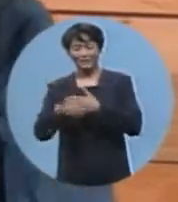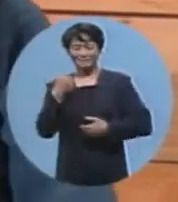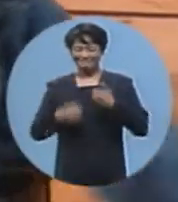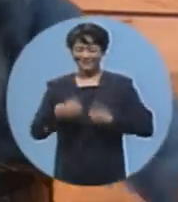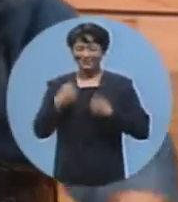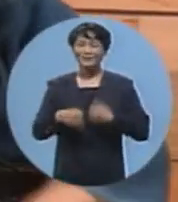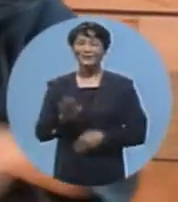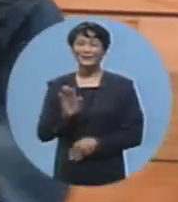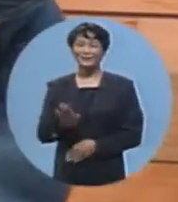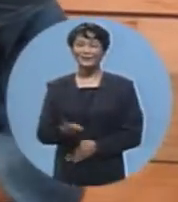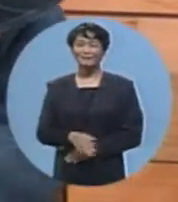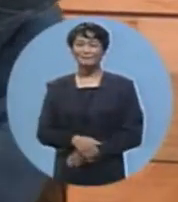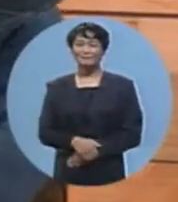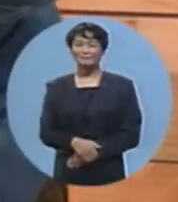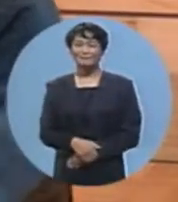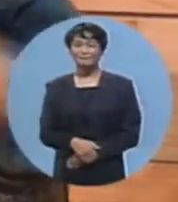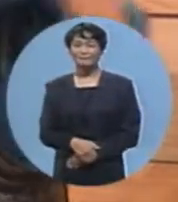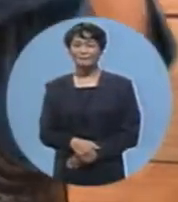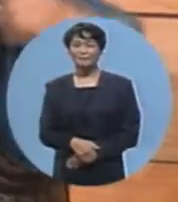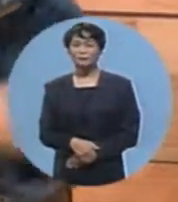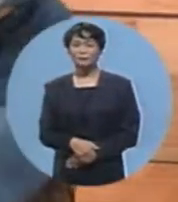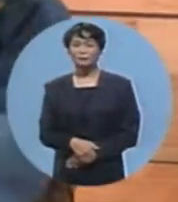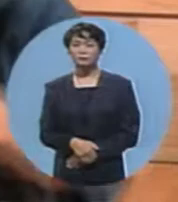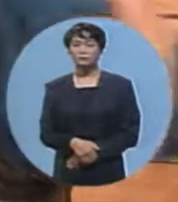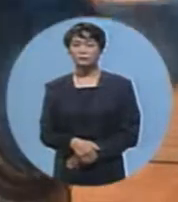しみだね、これ。